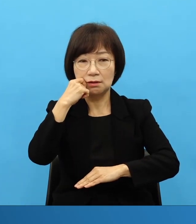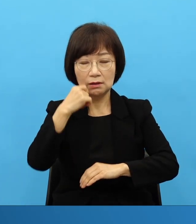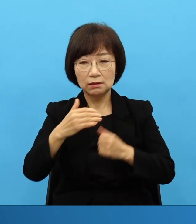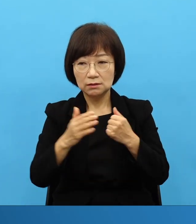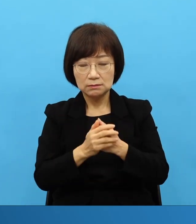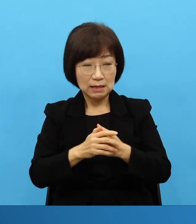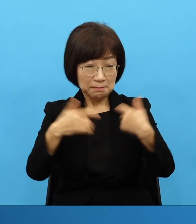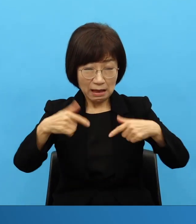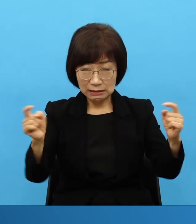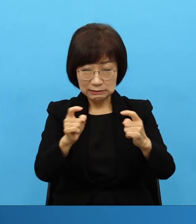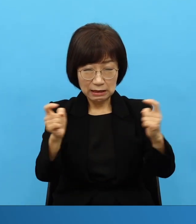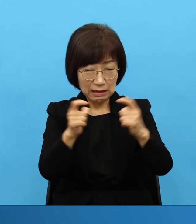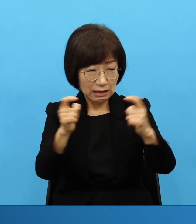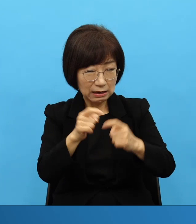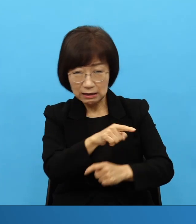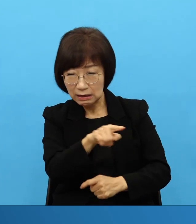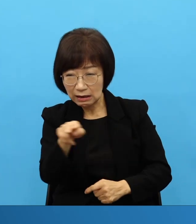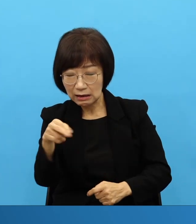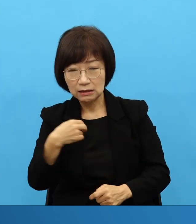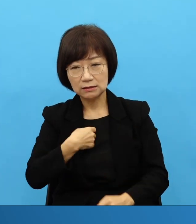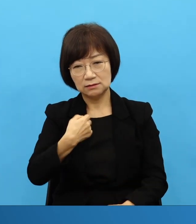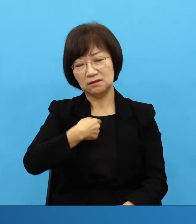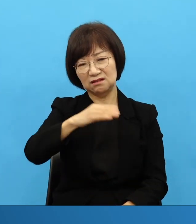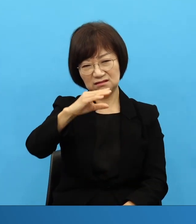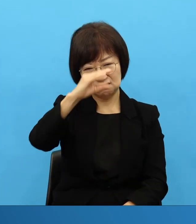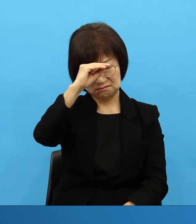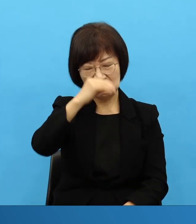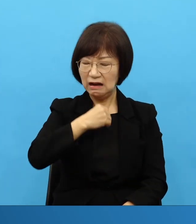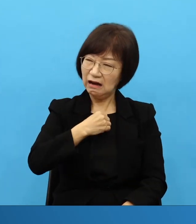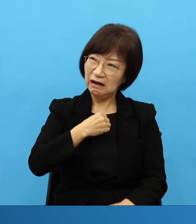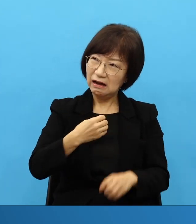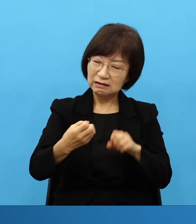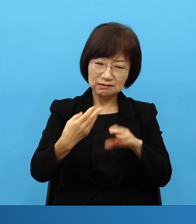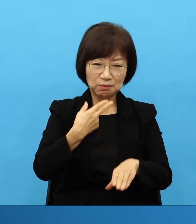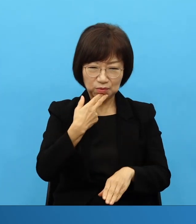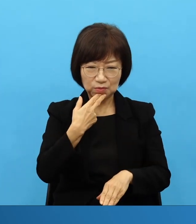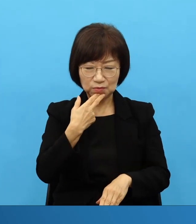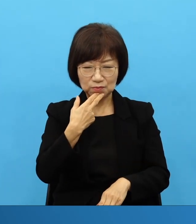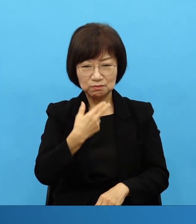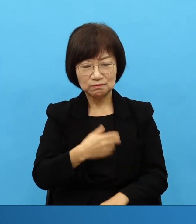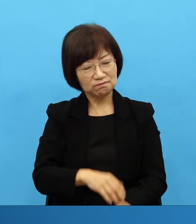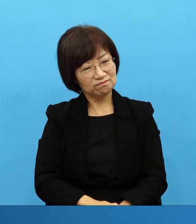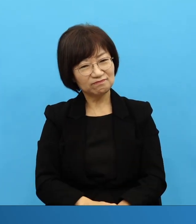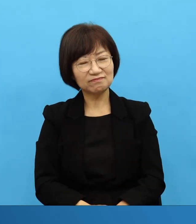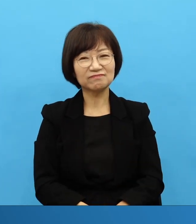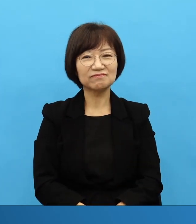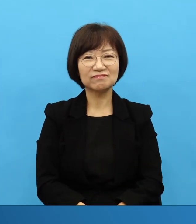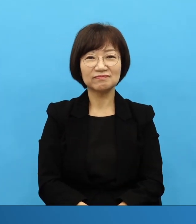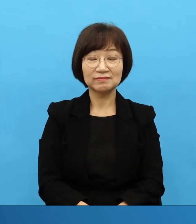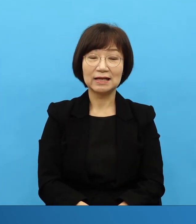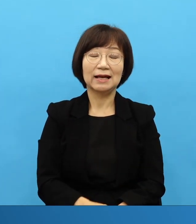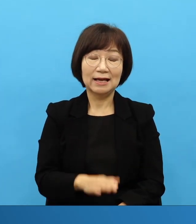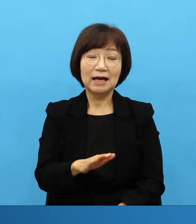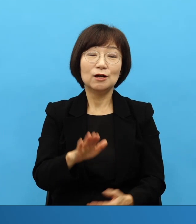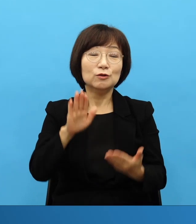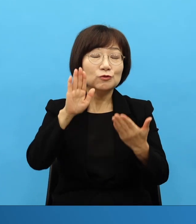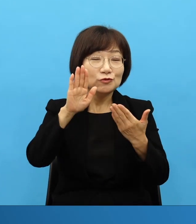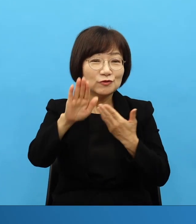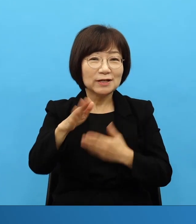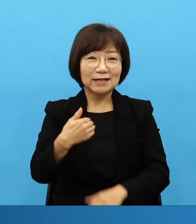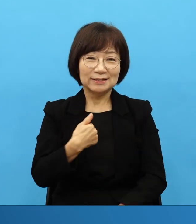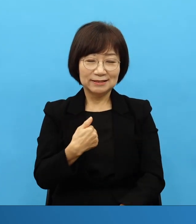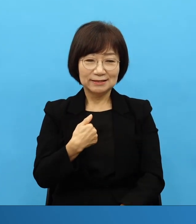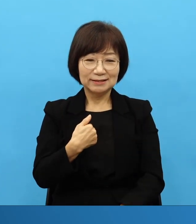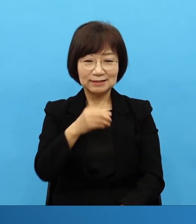that, I realized I was very 응답 similar 없어요. to that. 그래서 또 어떻게 뭐 하나님 뜻이 있으니까 신학교로 가고 내가 교역자 되기 위한